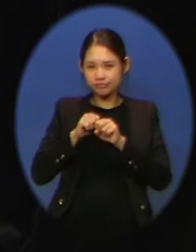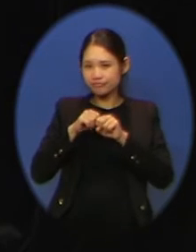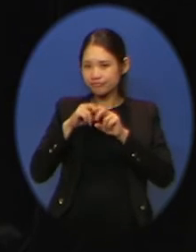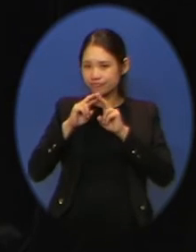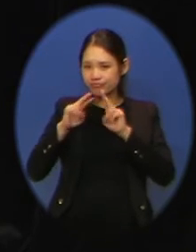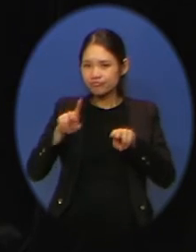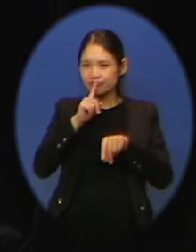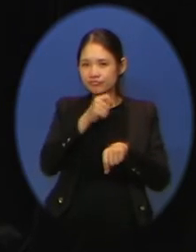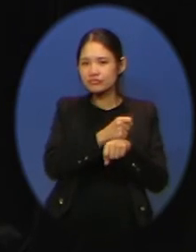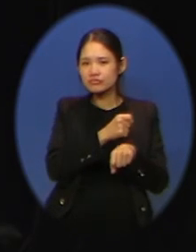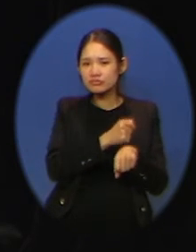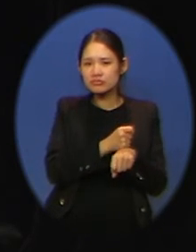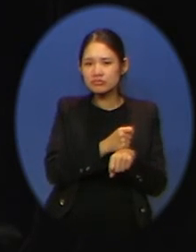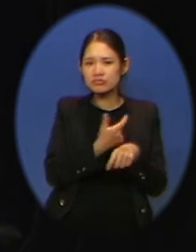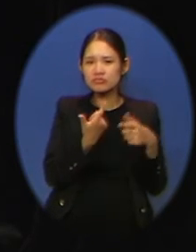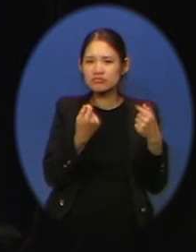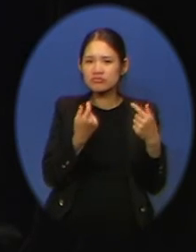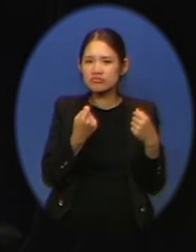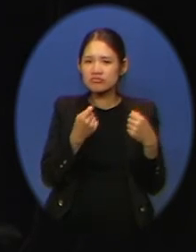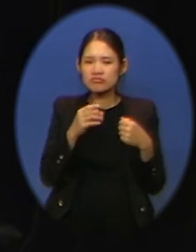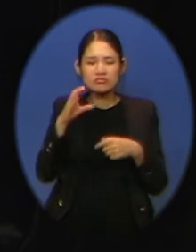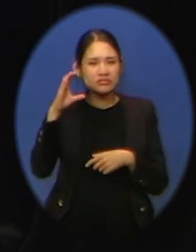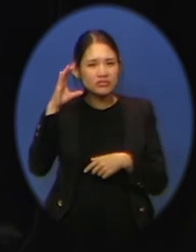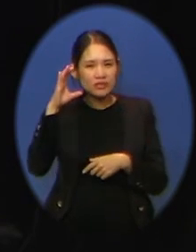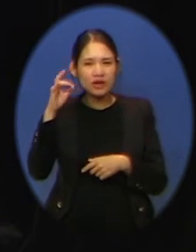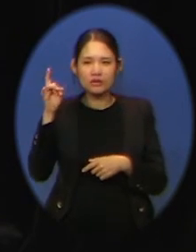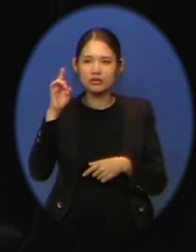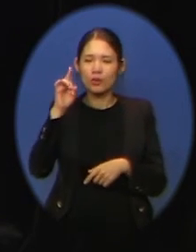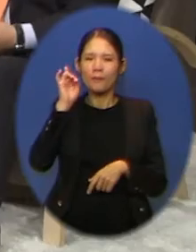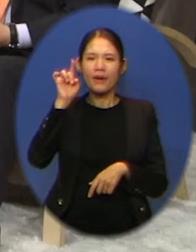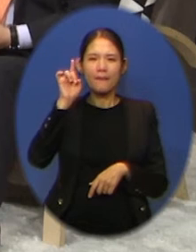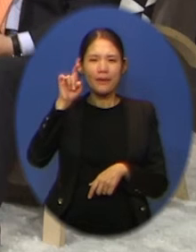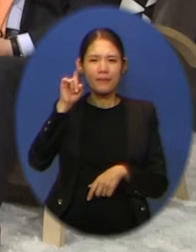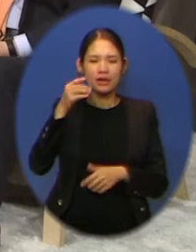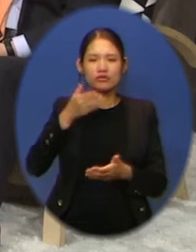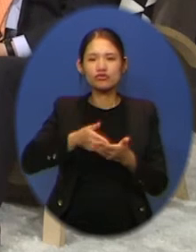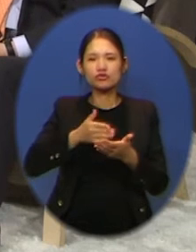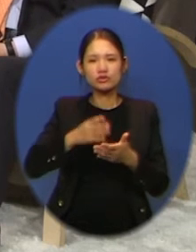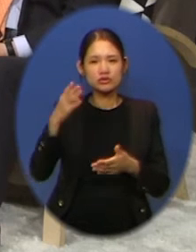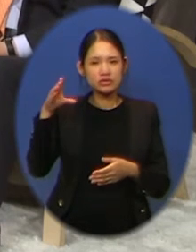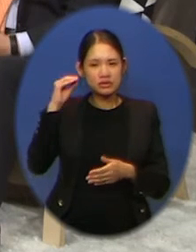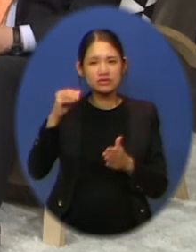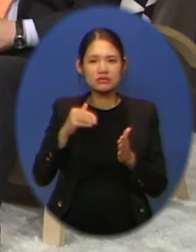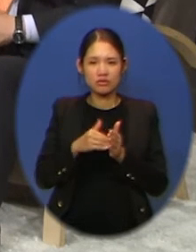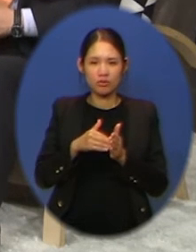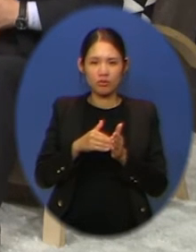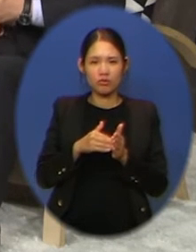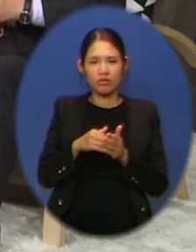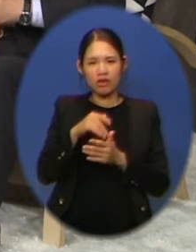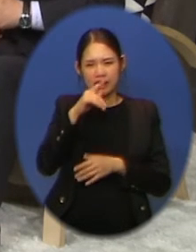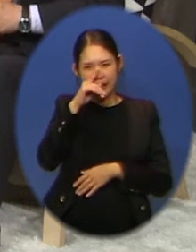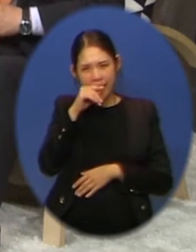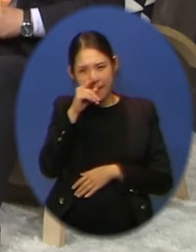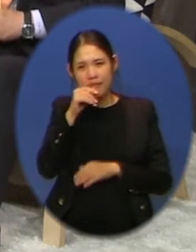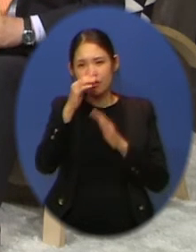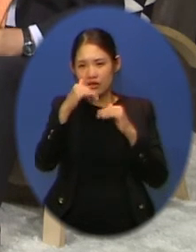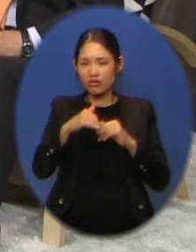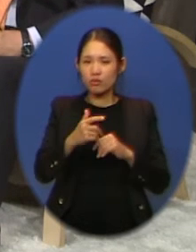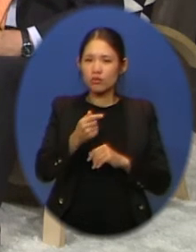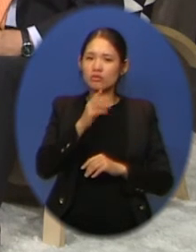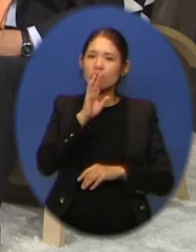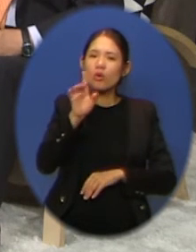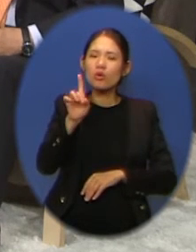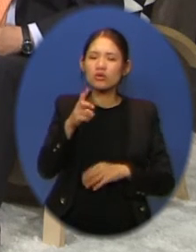철수하겠다. 뭐 이런 얘기를 한다고 매일같이 뉴스에 나옵니다. 굉장히 예민한 내용인데 그 대목 어떻게 보고 계신지.